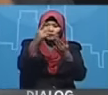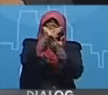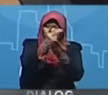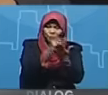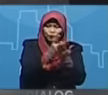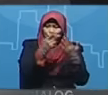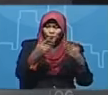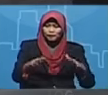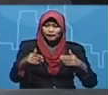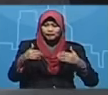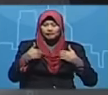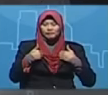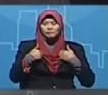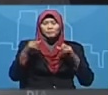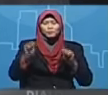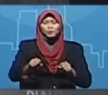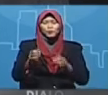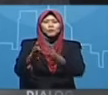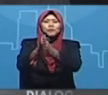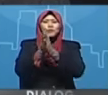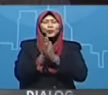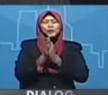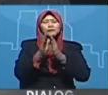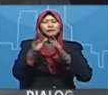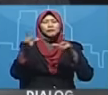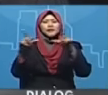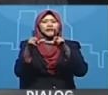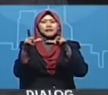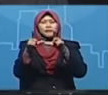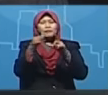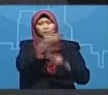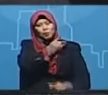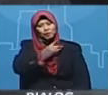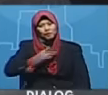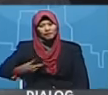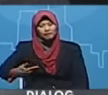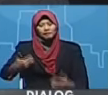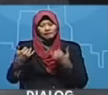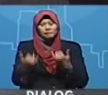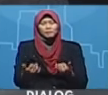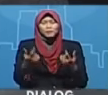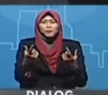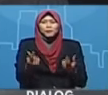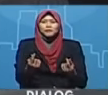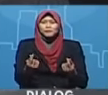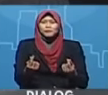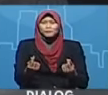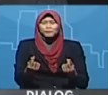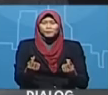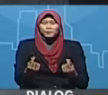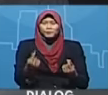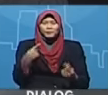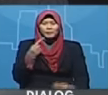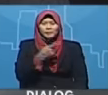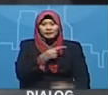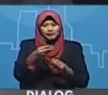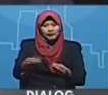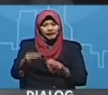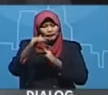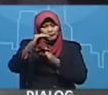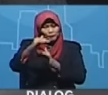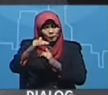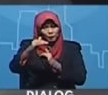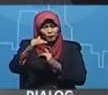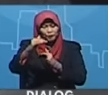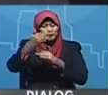boleh memohon untuk dapat lesen umrah. So, apa yang kita buat sekarang ialah kita dah bagi tempoh